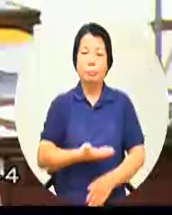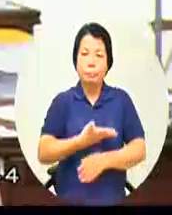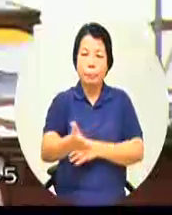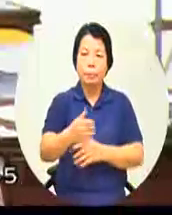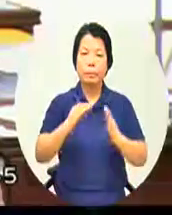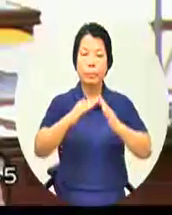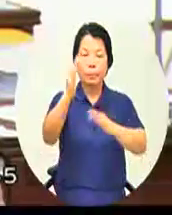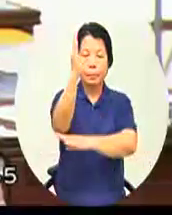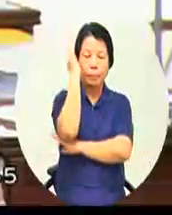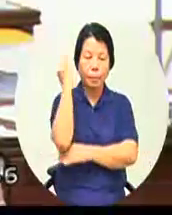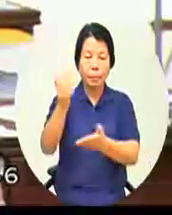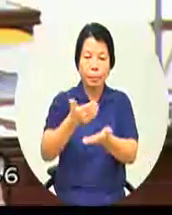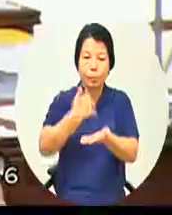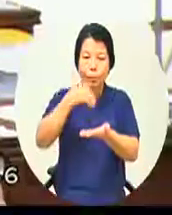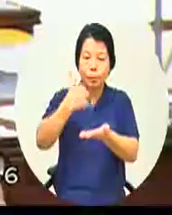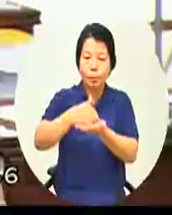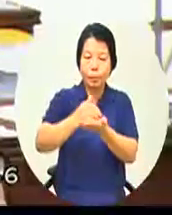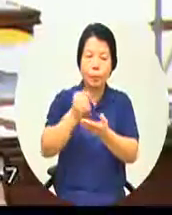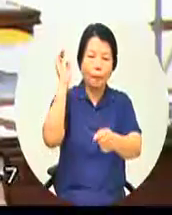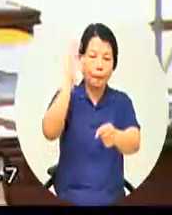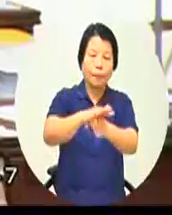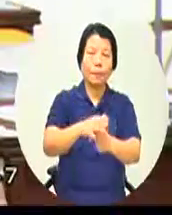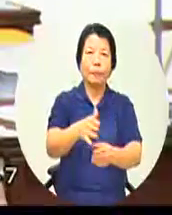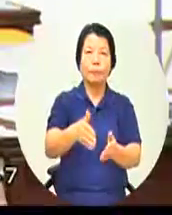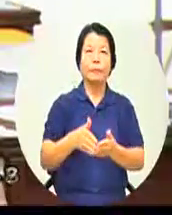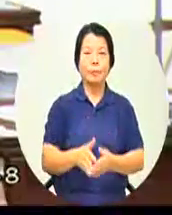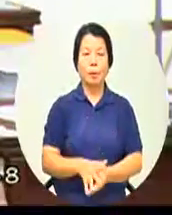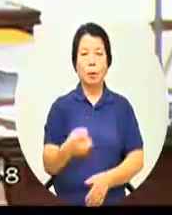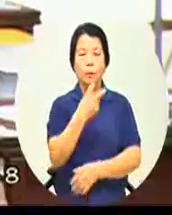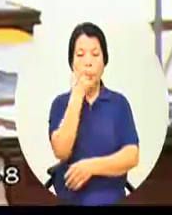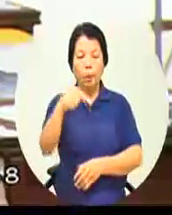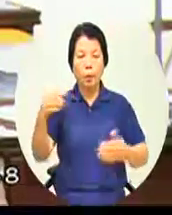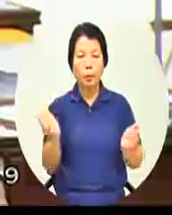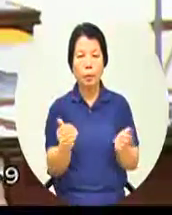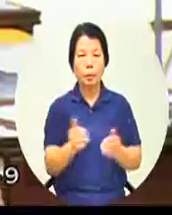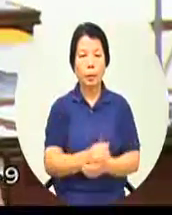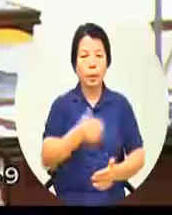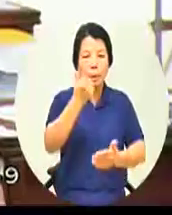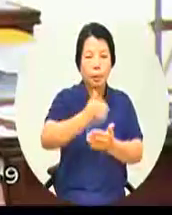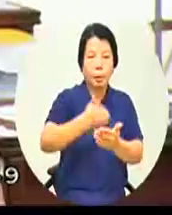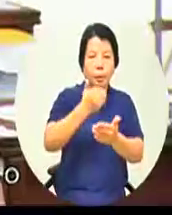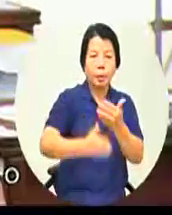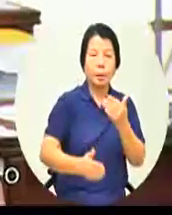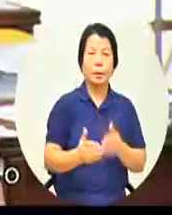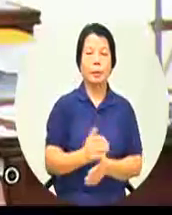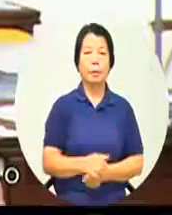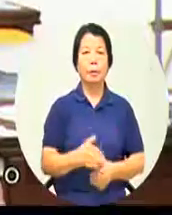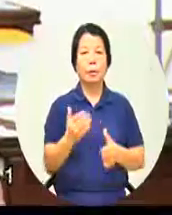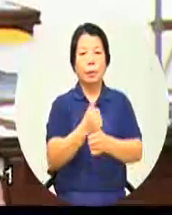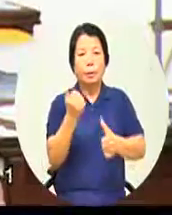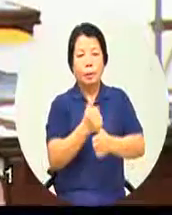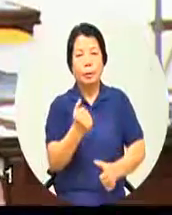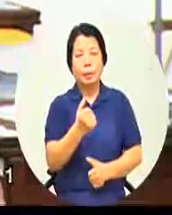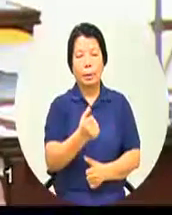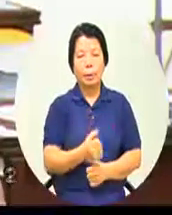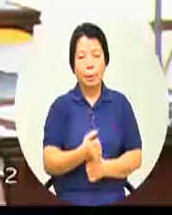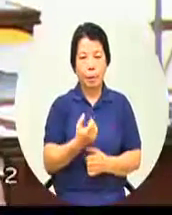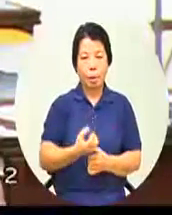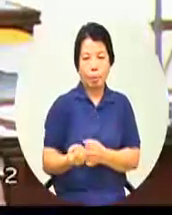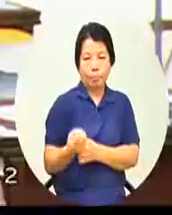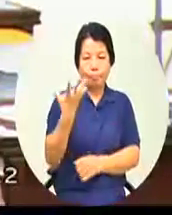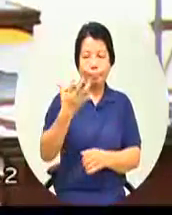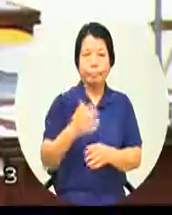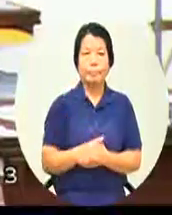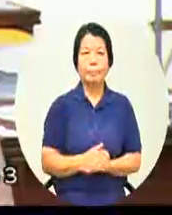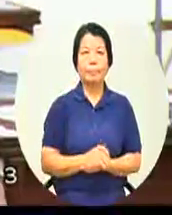天理层来支付。当然，这当解决两个问题，就是讲减轻着少子，虽然是少子化，但是有一寡比